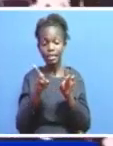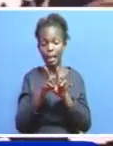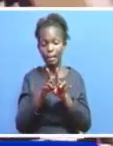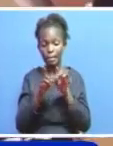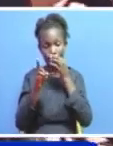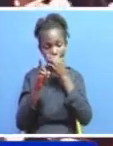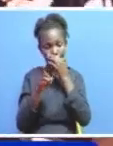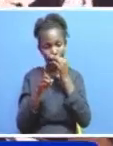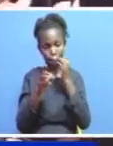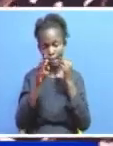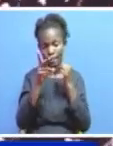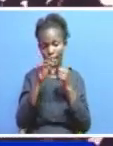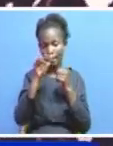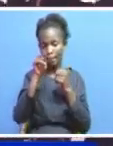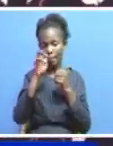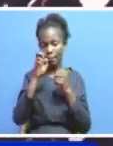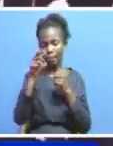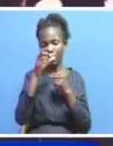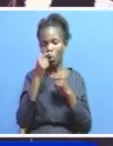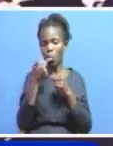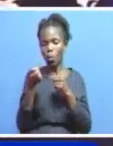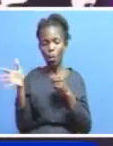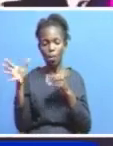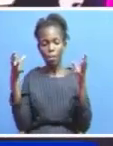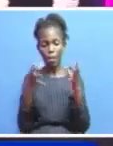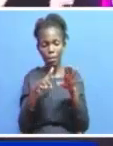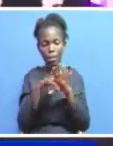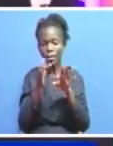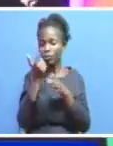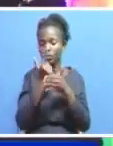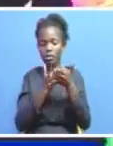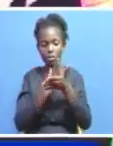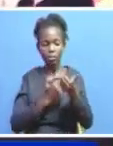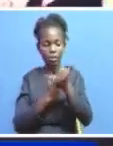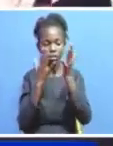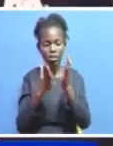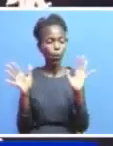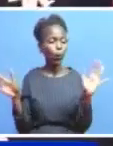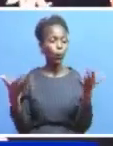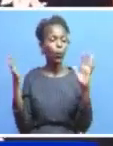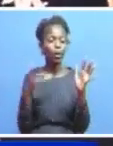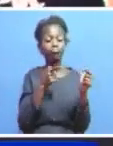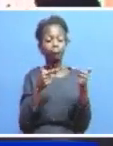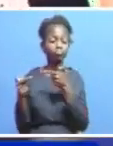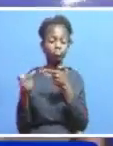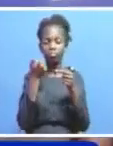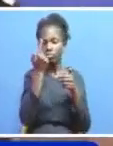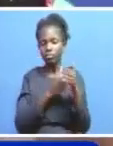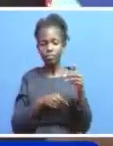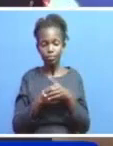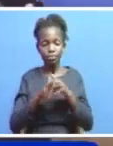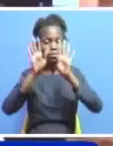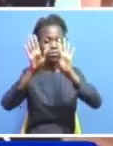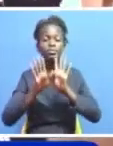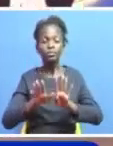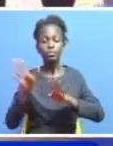ula ni memba wa chama cha Wiper ni wasekana amwe maate ima chama ki ni mo makuni ya ngo ngusanisyo ii aiweta kana veva